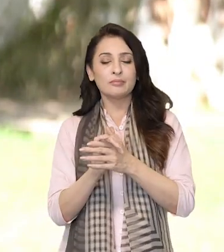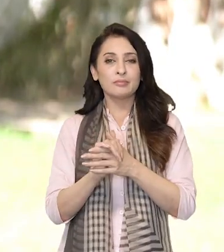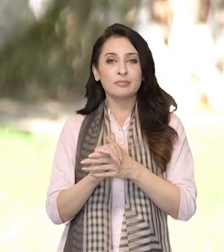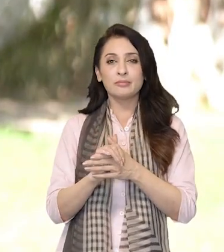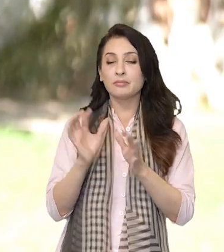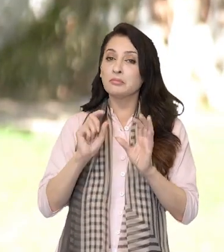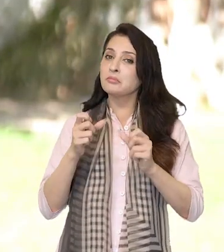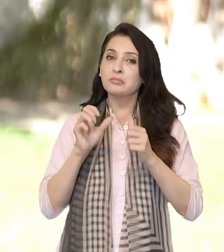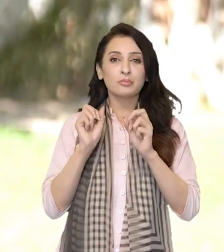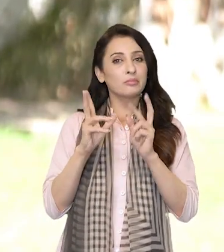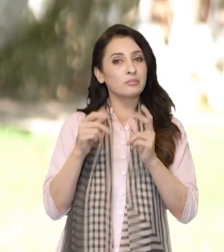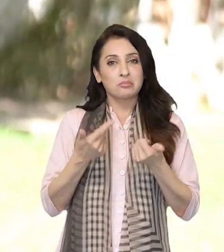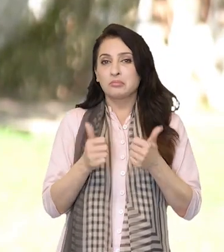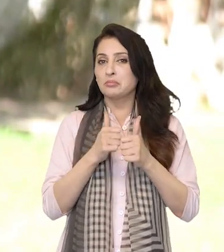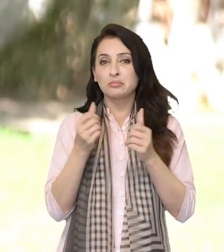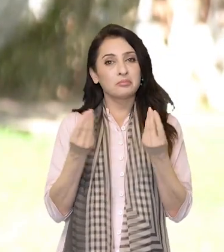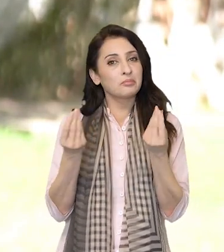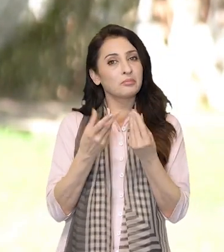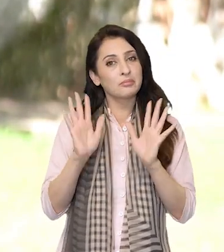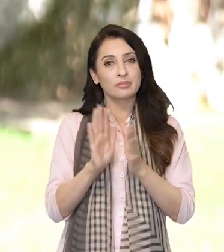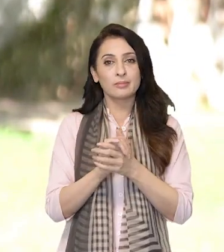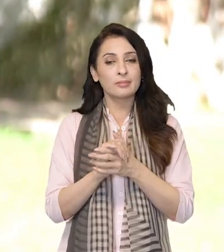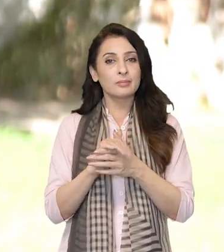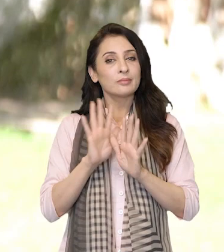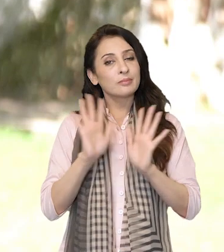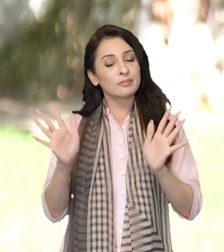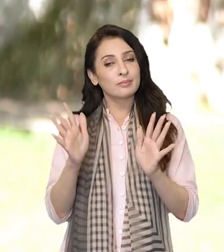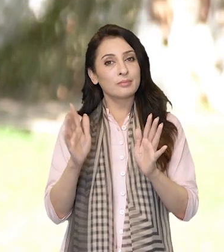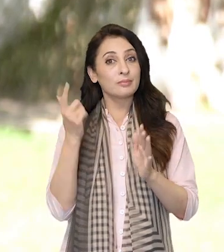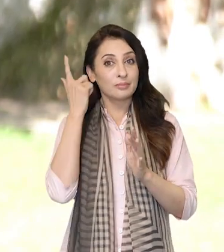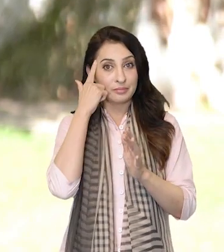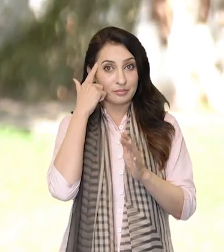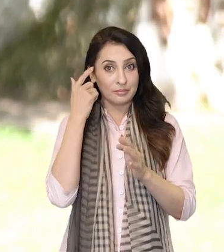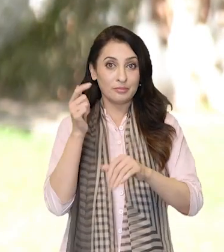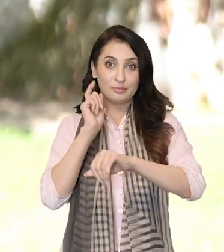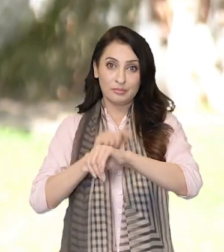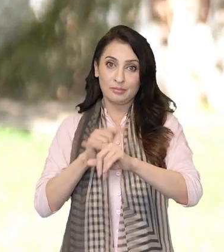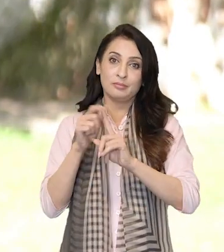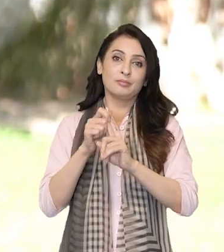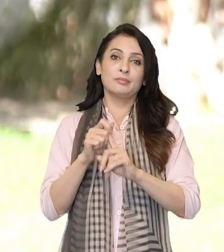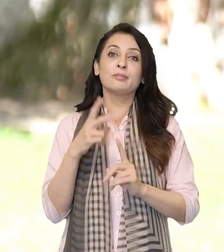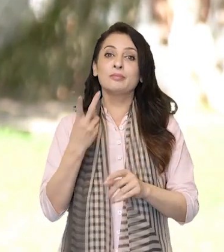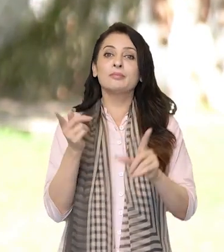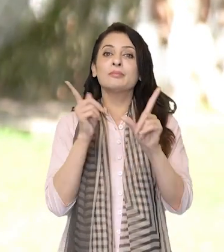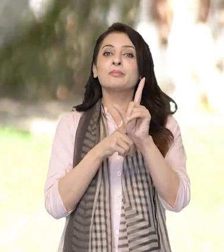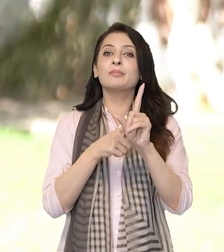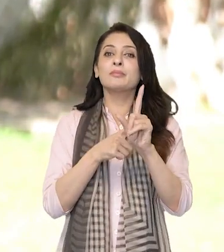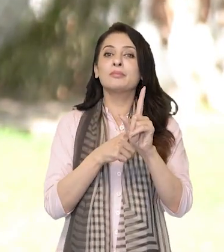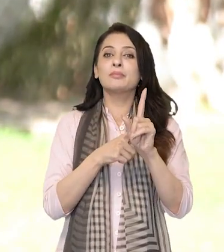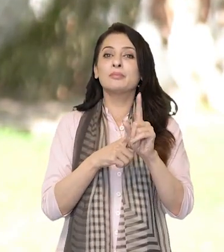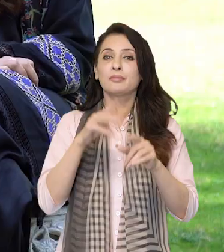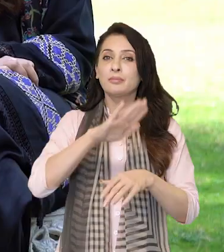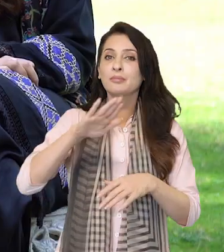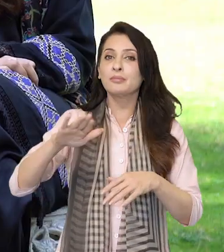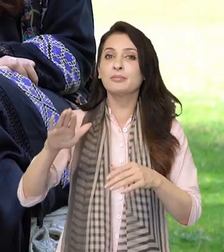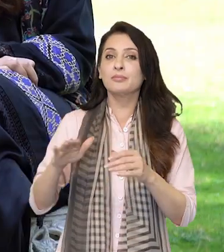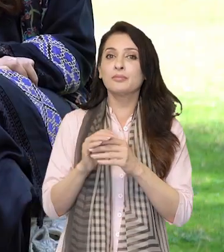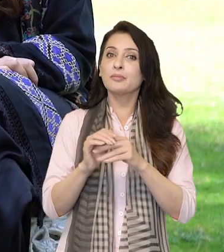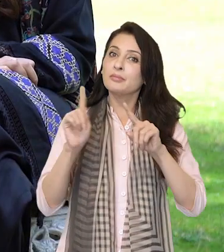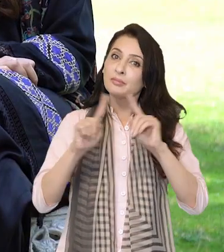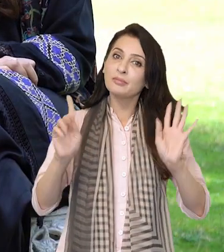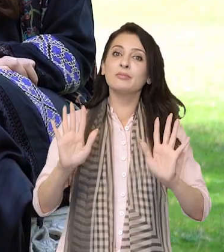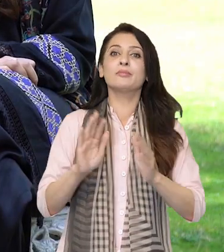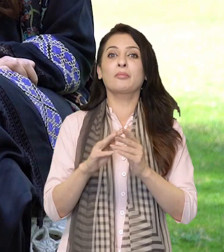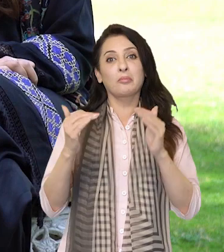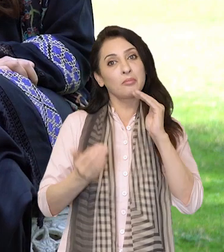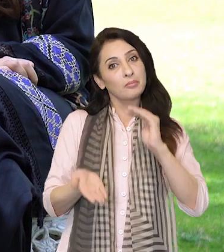है, एंड आई फील लाइक एक नॉर्मल सी आई है कि इट्स ओके, इट्स वेरी ईजी टू डू। सिर्फ आपने नियत करनी है और वक्त निकालना है। हमने इन 2 सालों